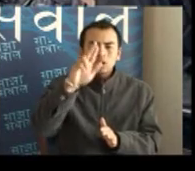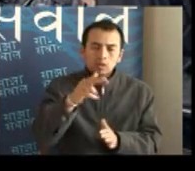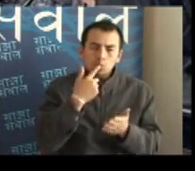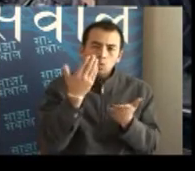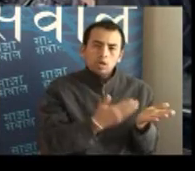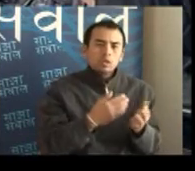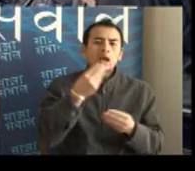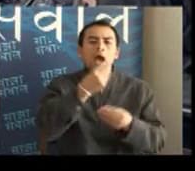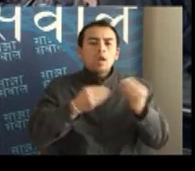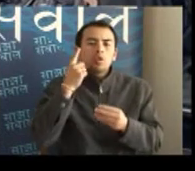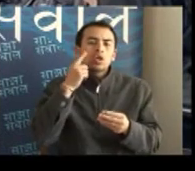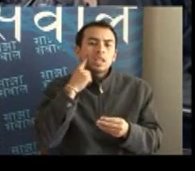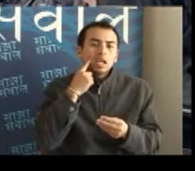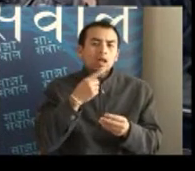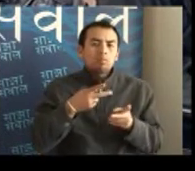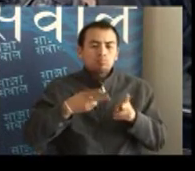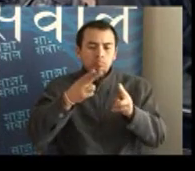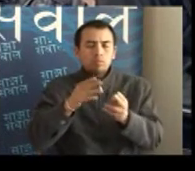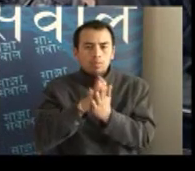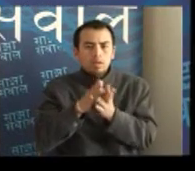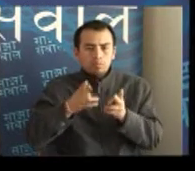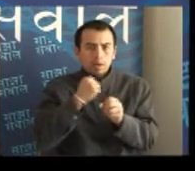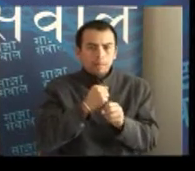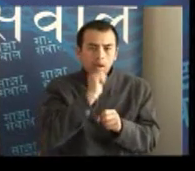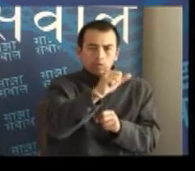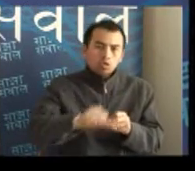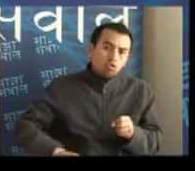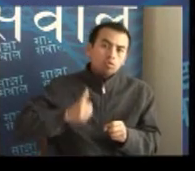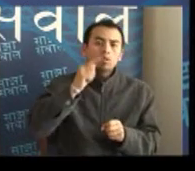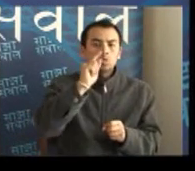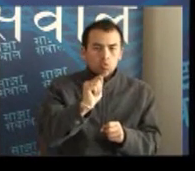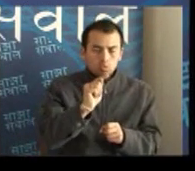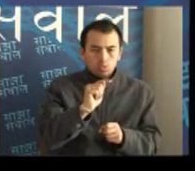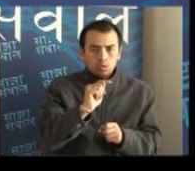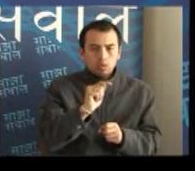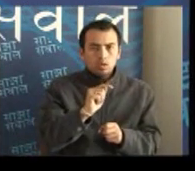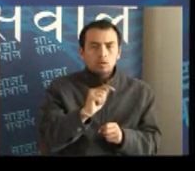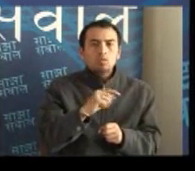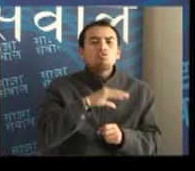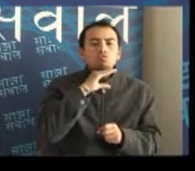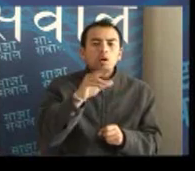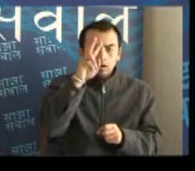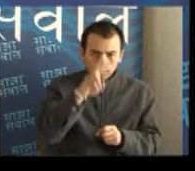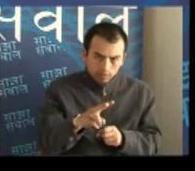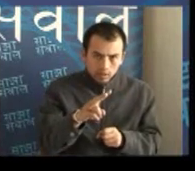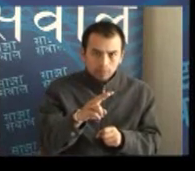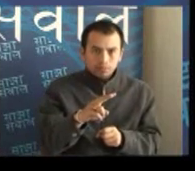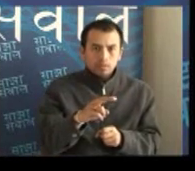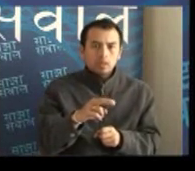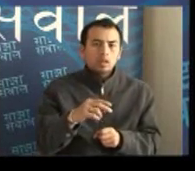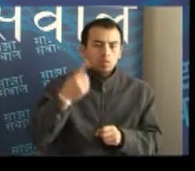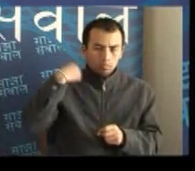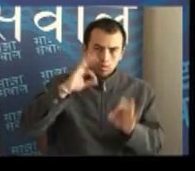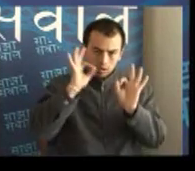उहाँ कारोबार दैनिकका समाचार सम्पादक हुनुहुन्छ। गजेन्द्रजी तपाईँले आफ्नो जीवनको किशोर अवस्था युवा अवस्था चाहिँ एउटा